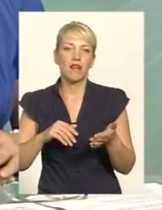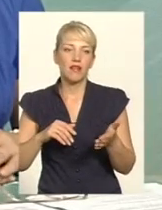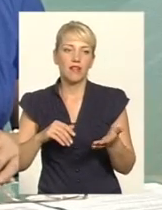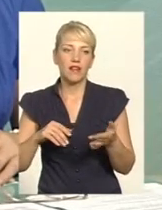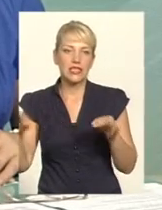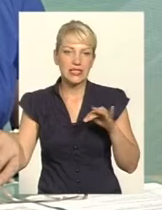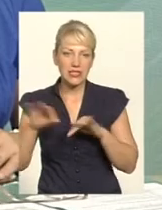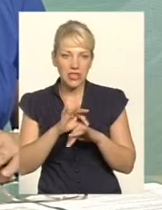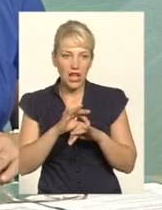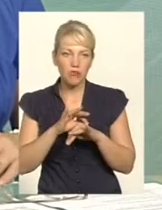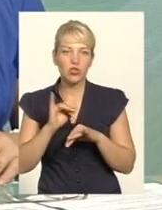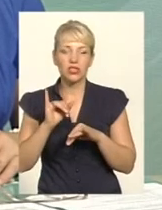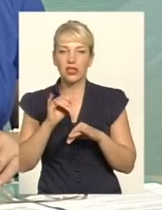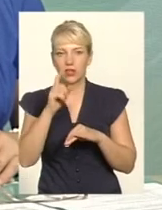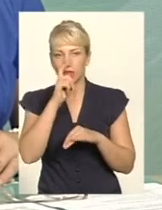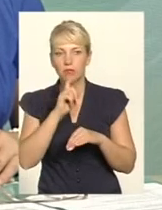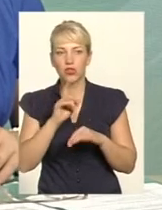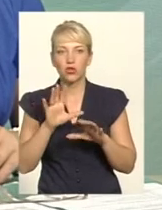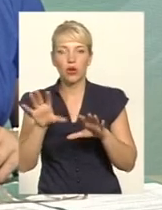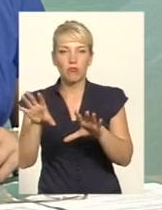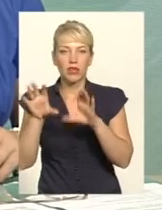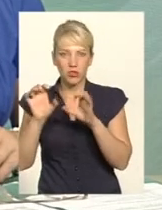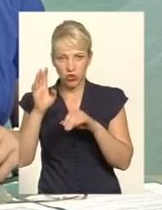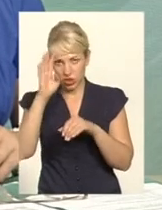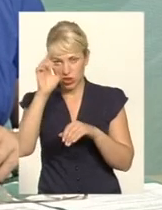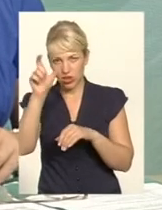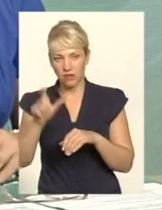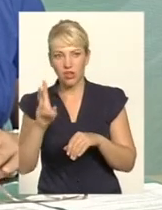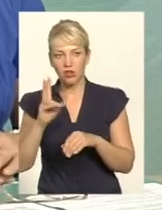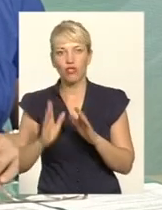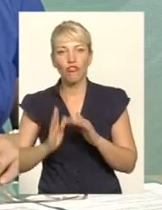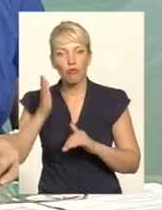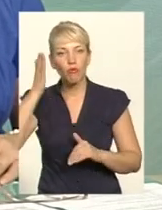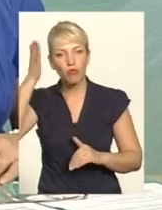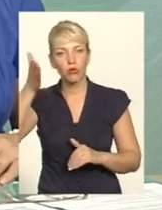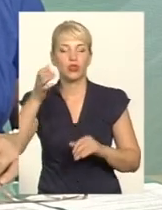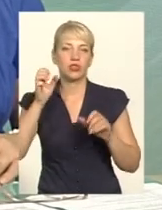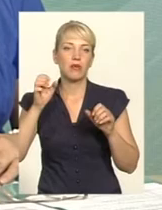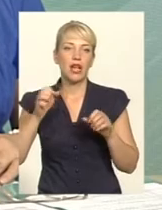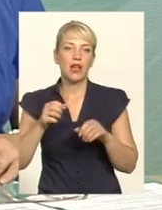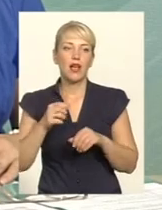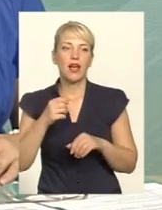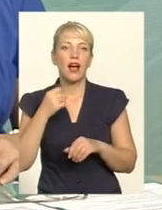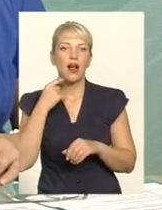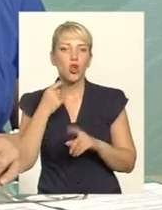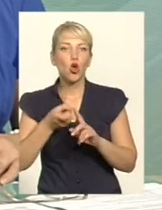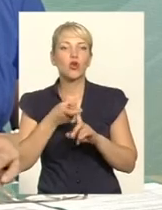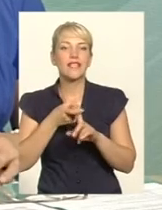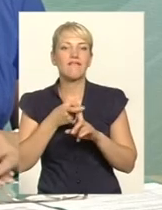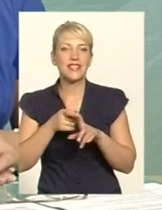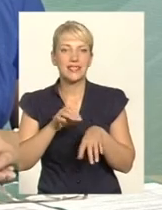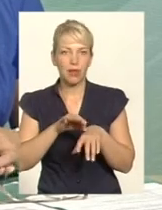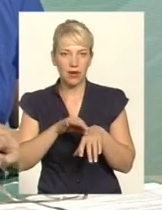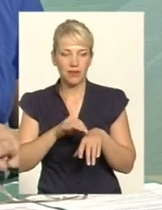подозревая, что она притягивает человека, который уже в будущем потенциальный алкозависимый, да. Конечно, там